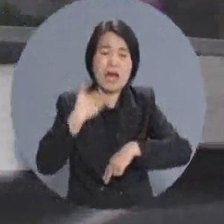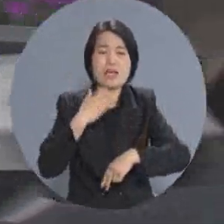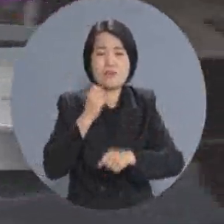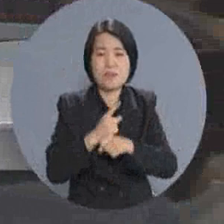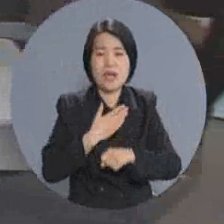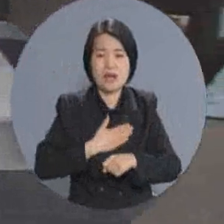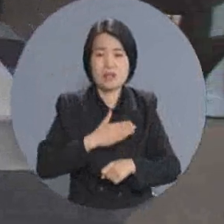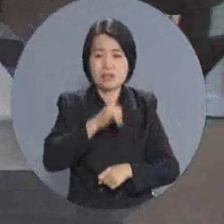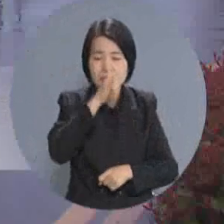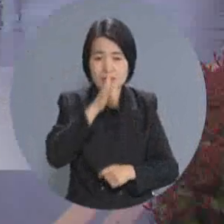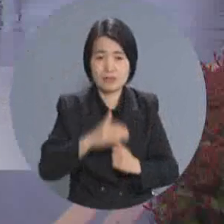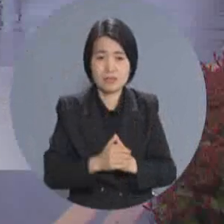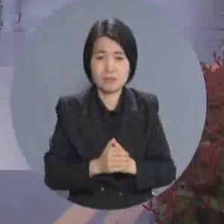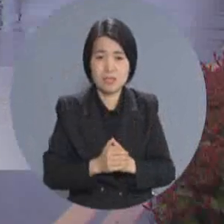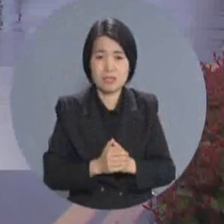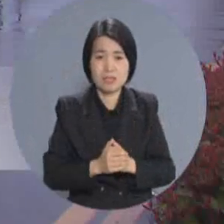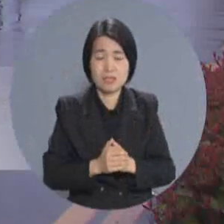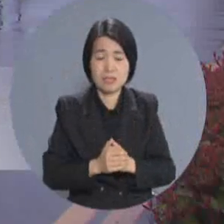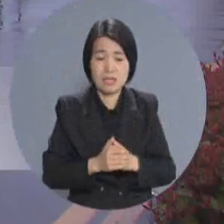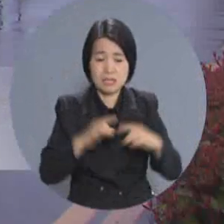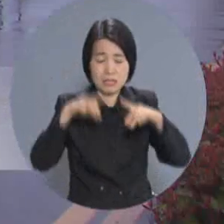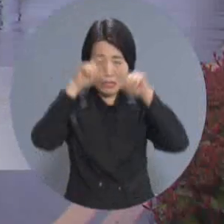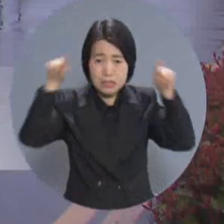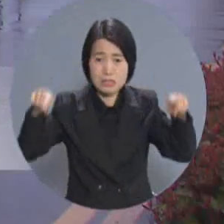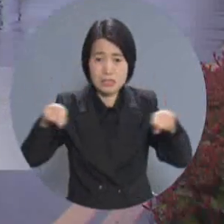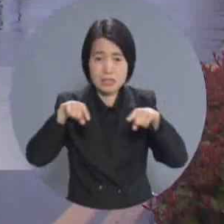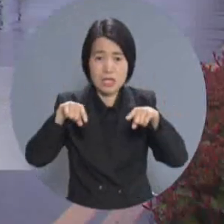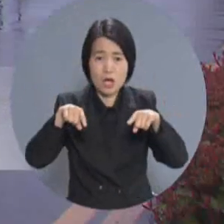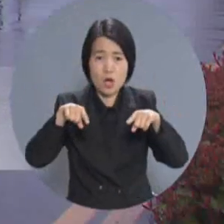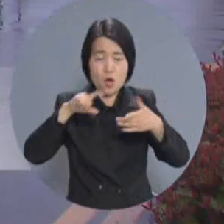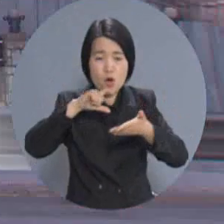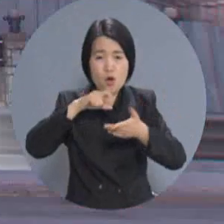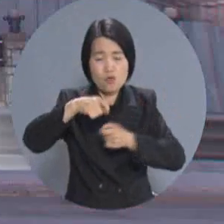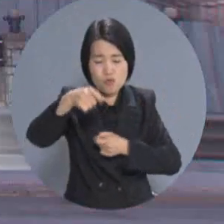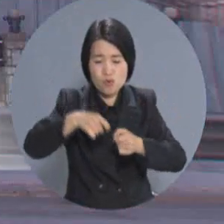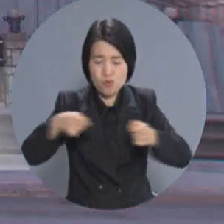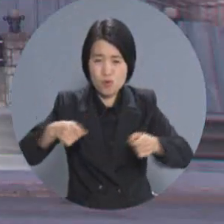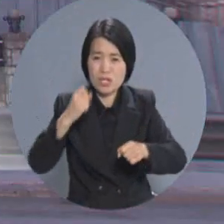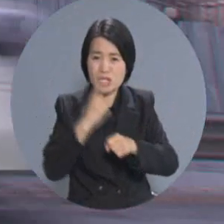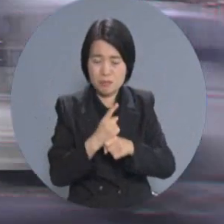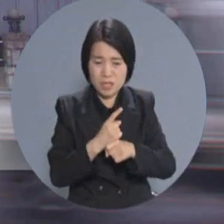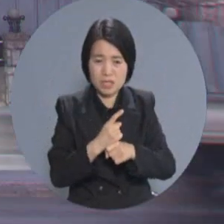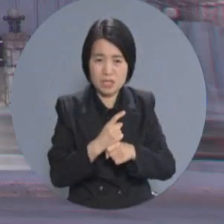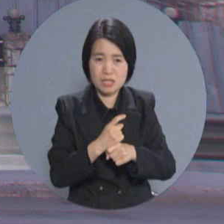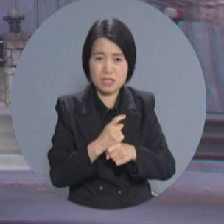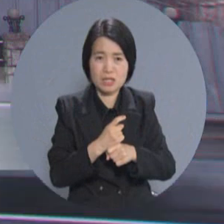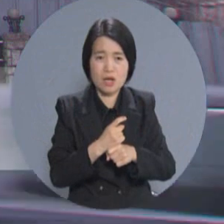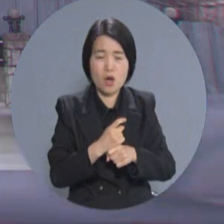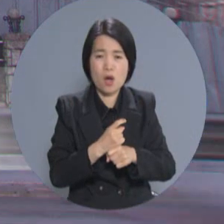알고 있었지만 차단 시설 구조물이 규격이 정해져 나오는 기성품이다 보니